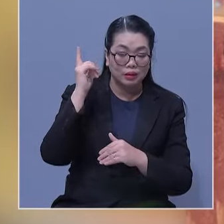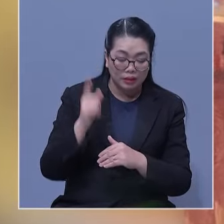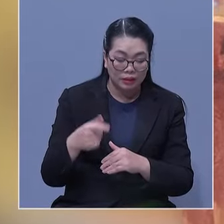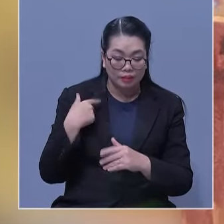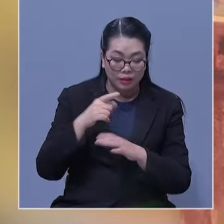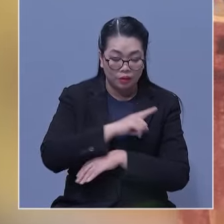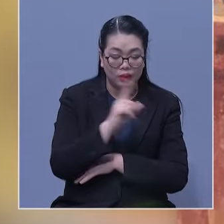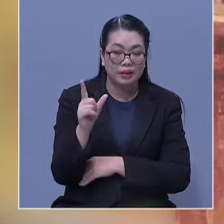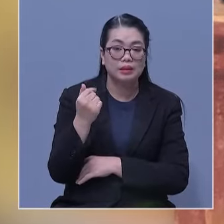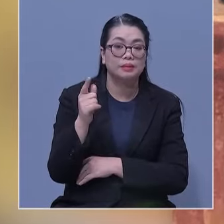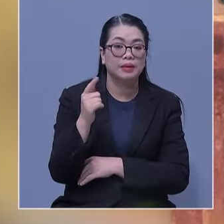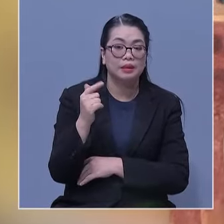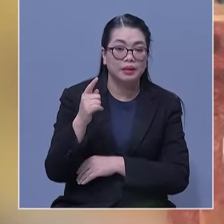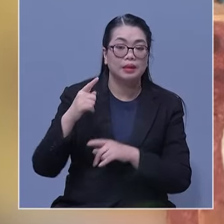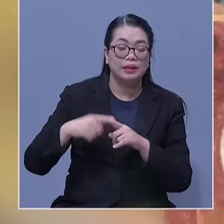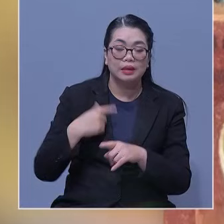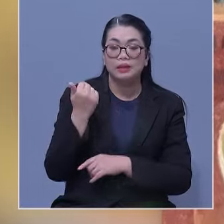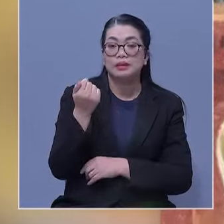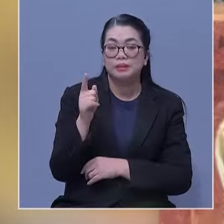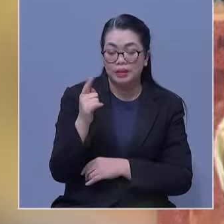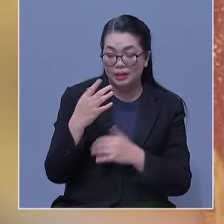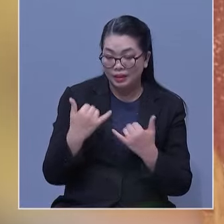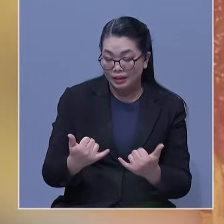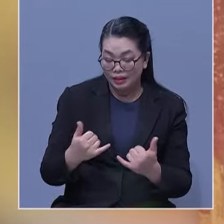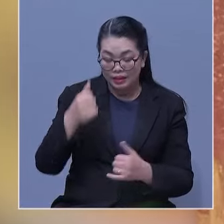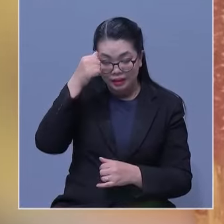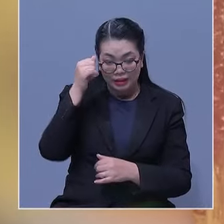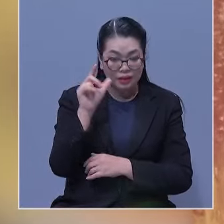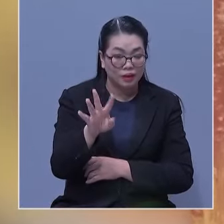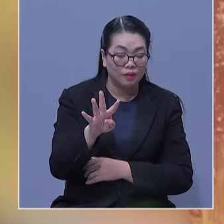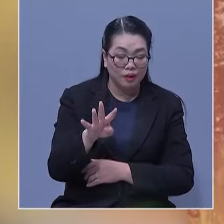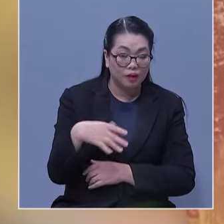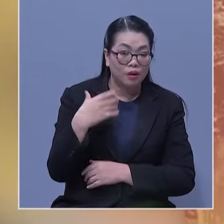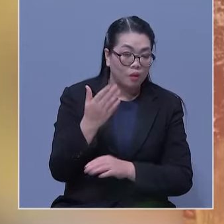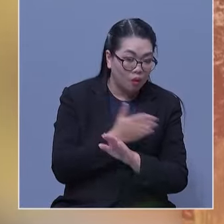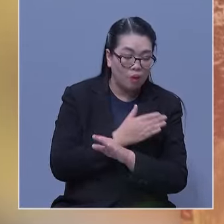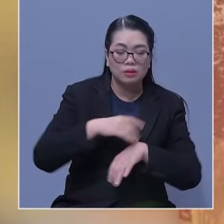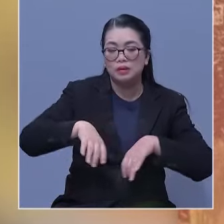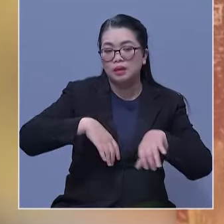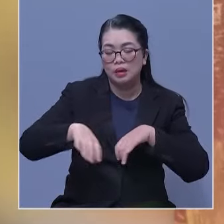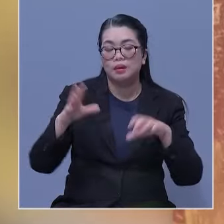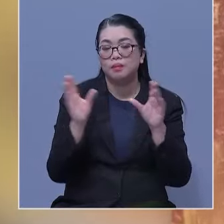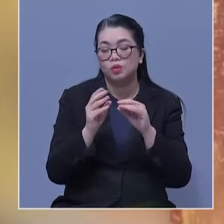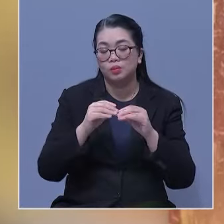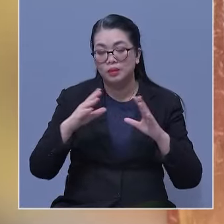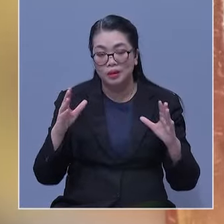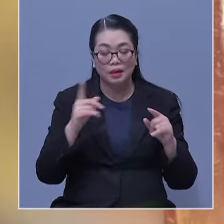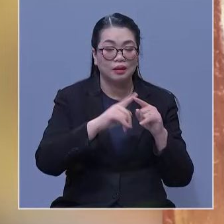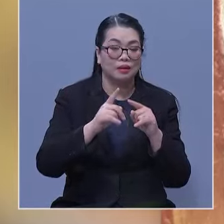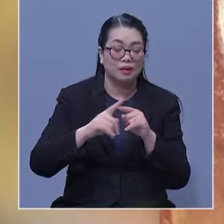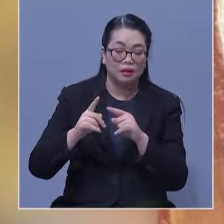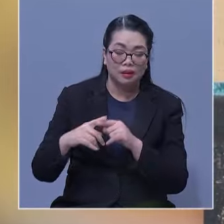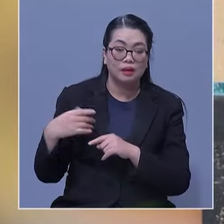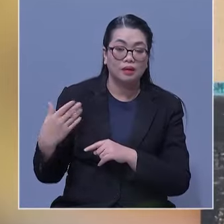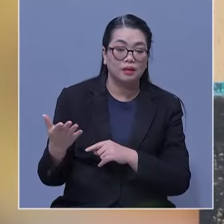มีขึ้นในวันที่11กรกฎาคมนี้หรือว่า4วันก่อนที่พรรครีพับลิกันจะจัดการประชุมใหญ่ระดับชาติที่เมืองมิลว